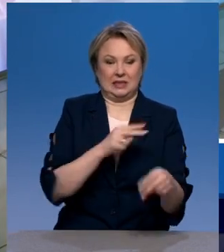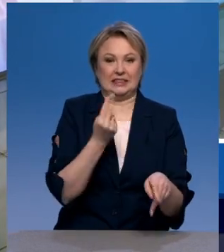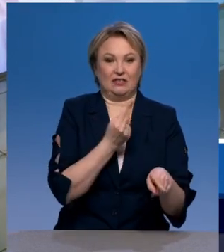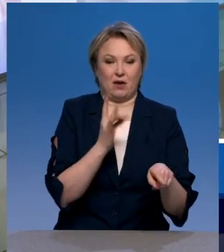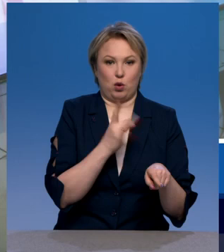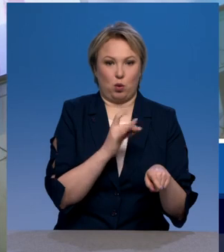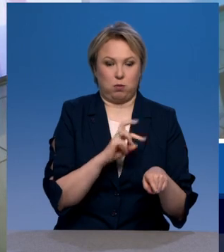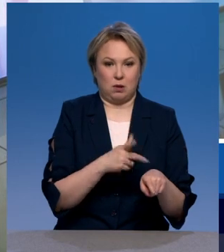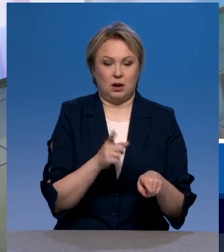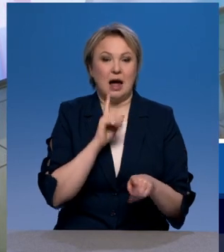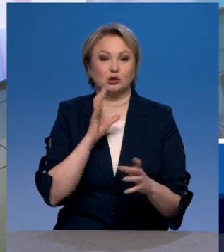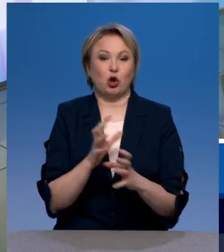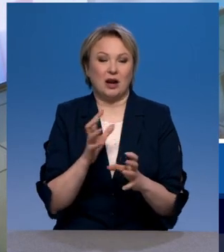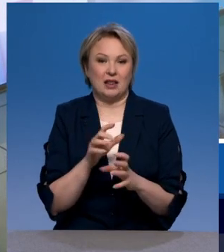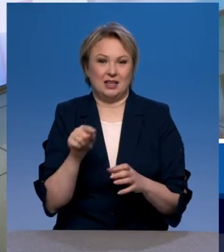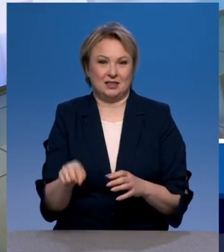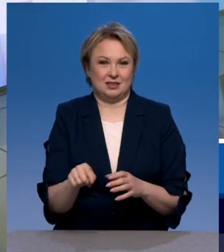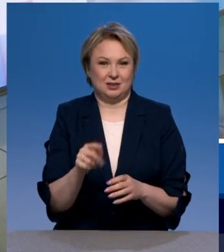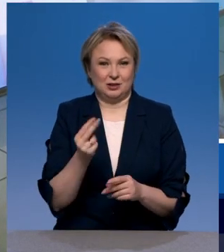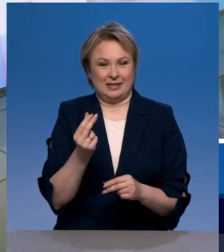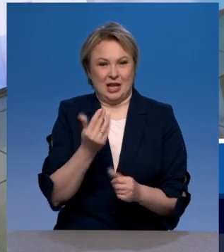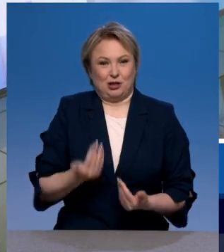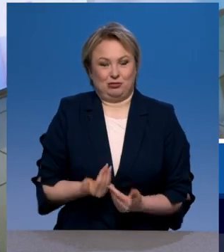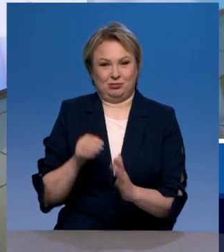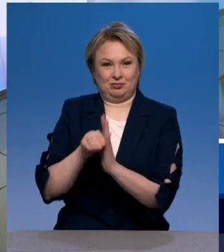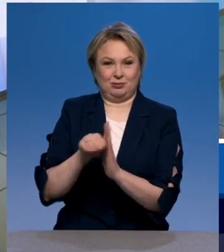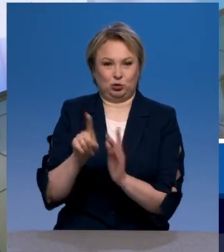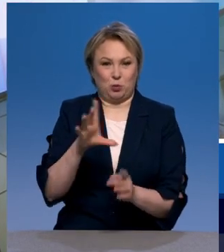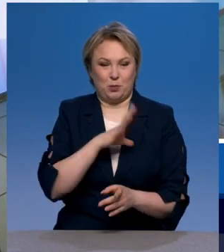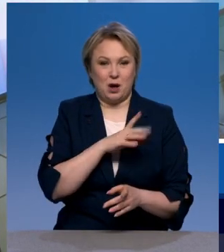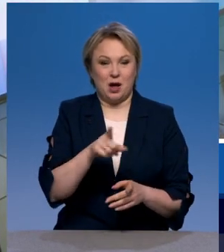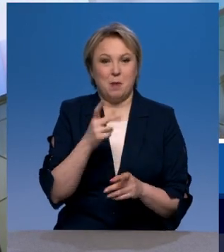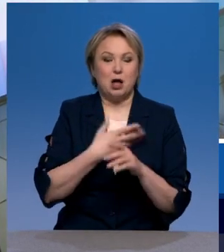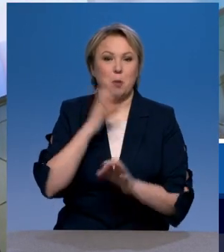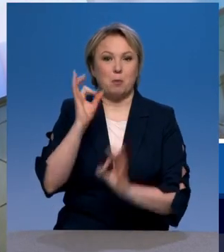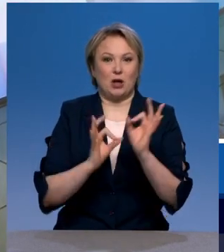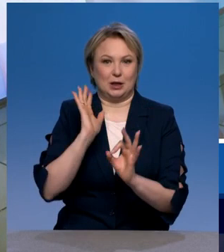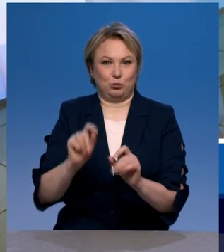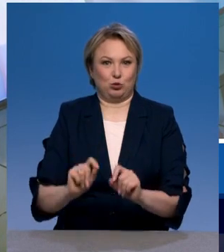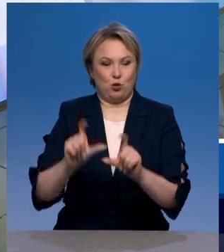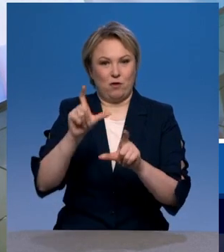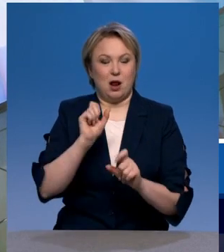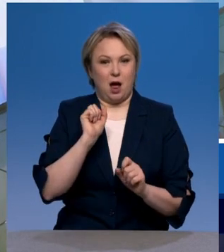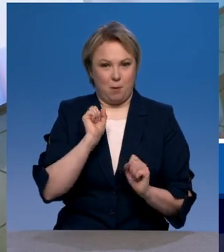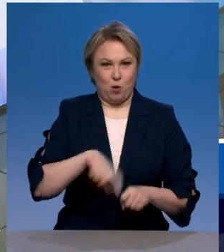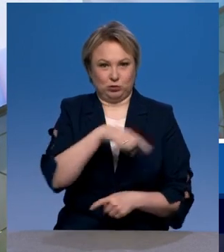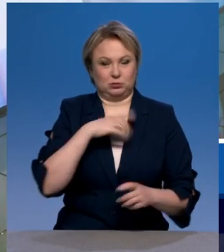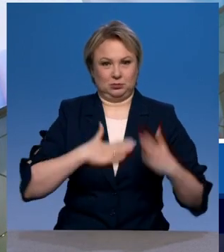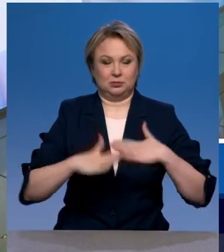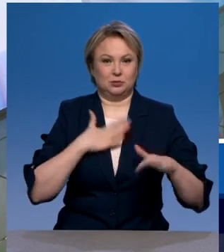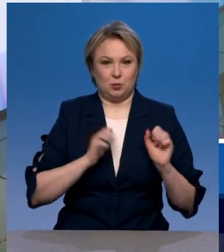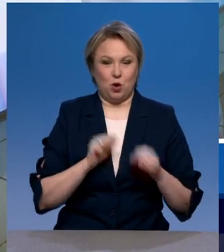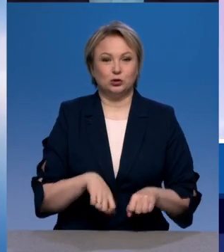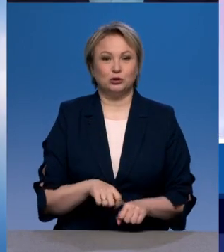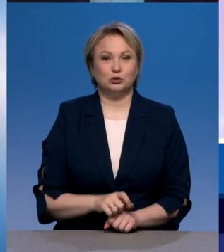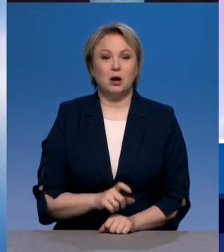вы относитесь к этому? Пойдут ли на это банки? Можно будет рассчитывать на неплохой процент по вкладу? Да, вот этот